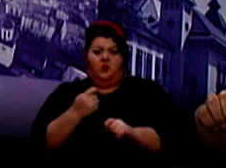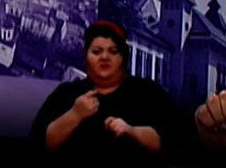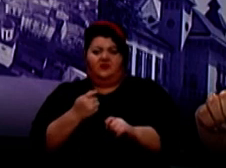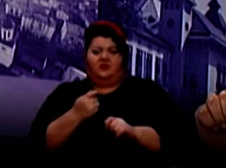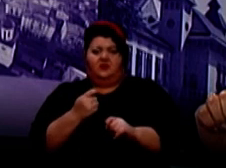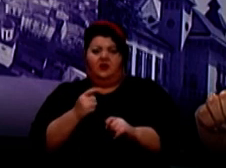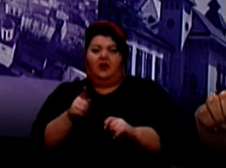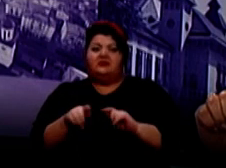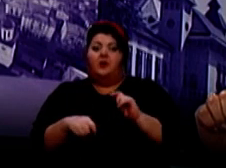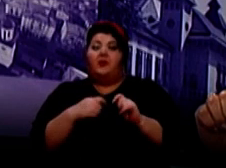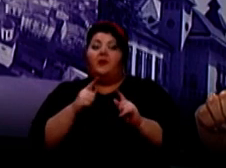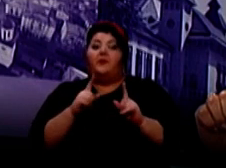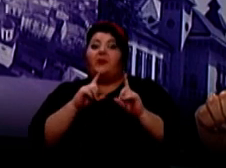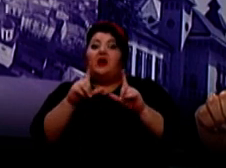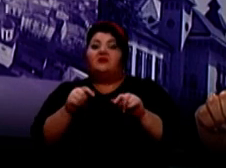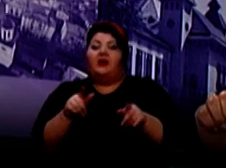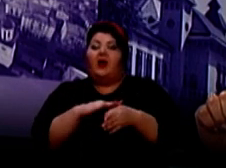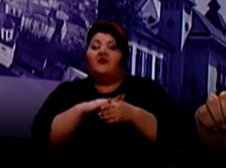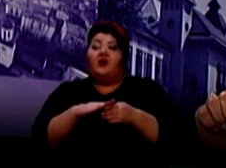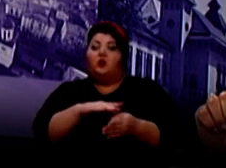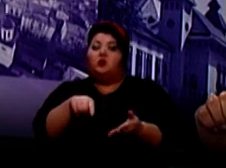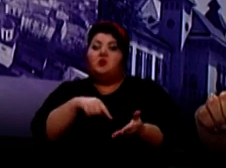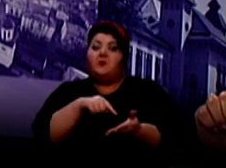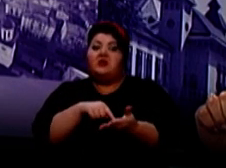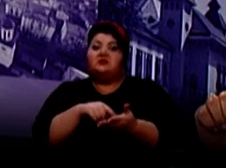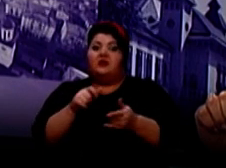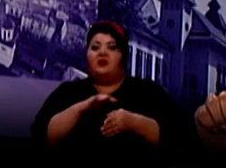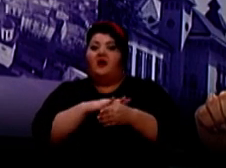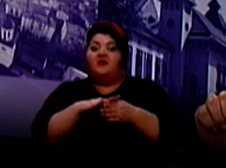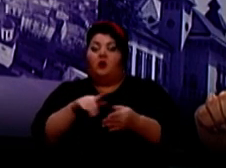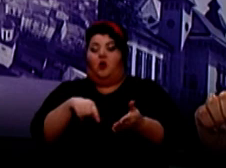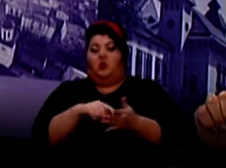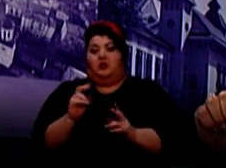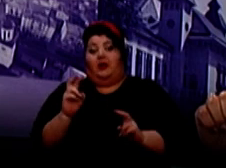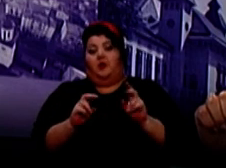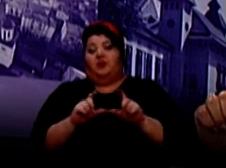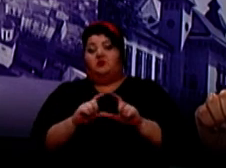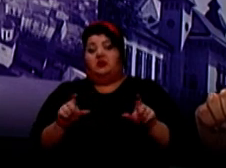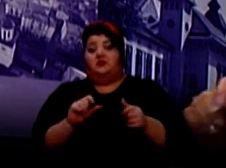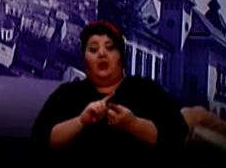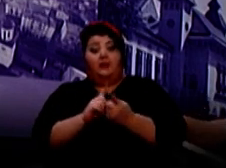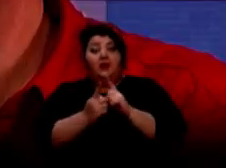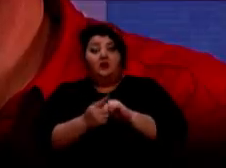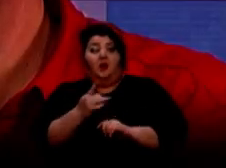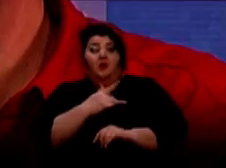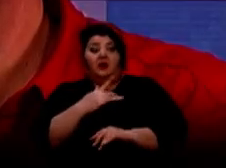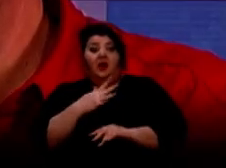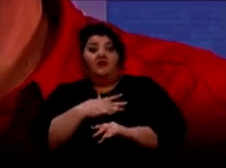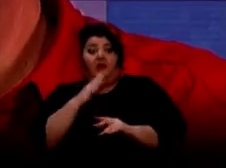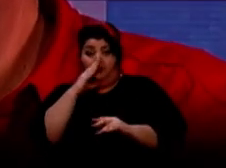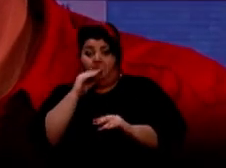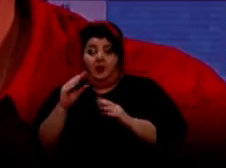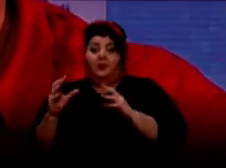це перевезення, які виконують містяни, і це перевезення, які виконує комунальне підприємство. Натомість приватний перевізник, який